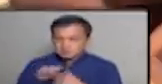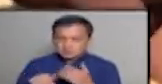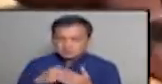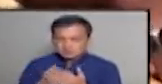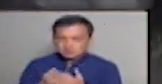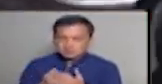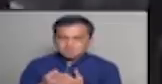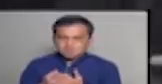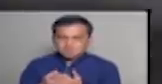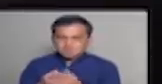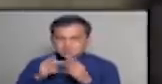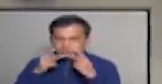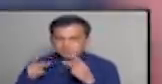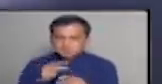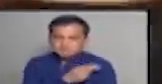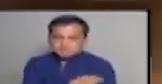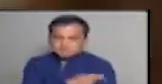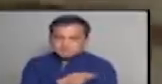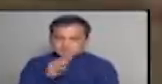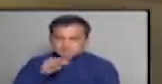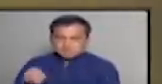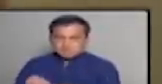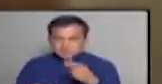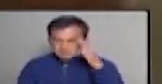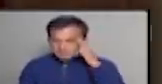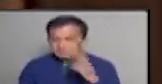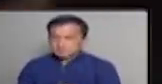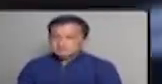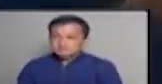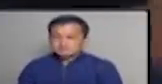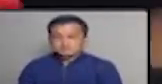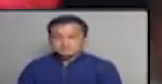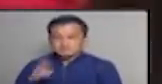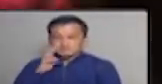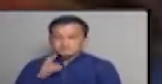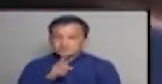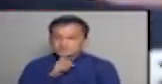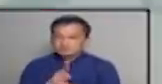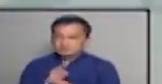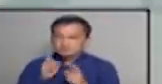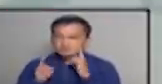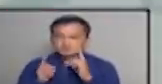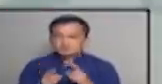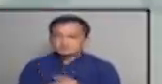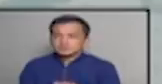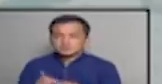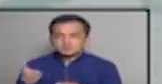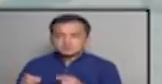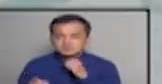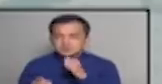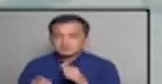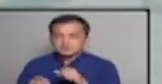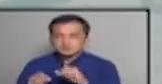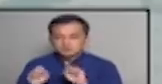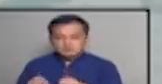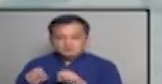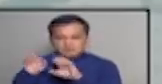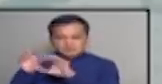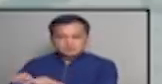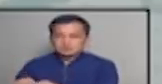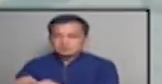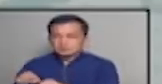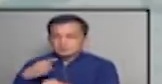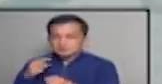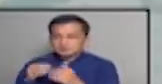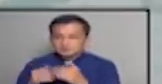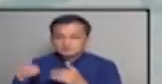mga pampublikong ospital sa Maynila. Rafi? Okay, Royces, real talk. Hindi siya pwedeng arestuhin sapagkat lumampas